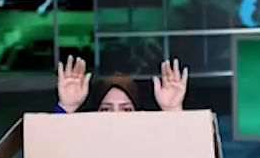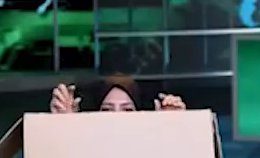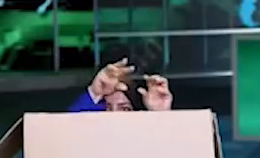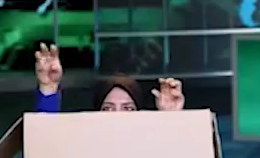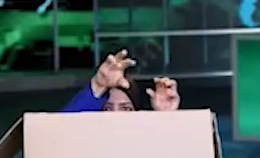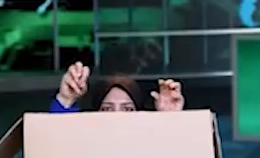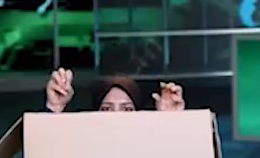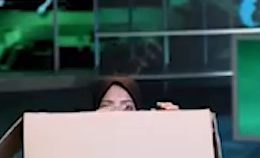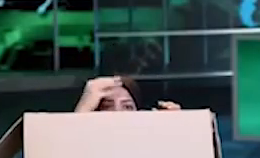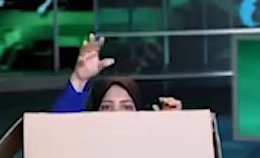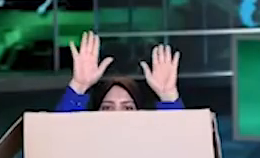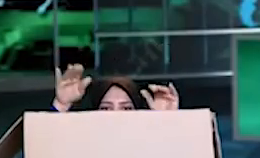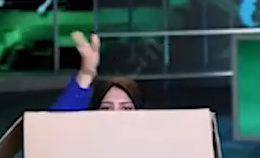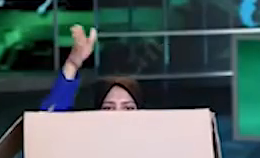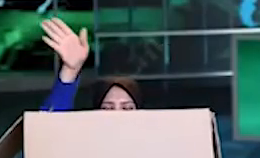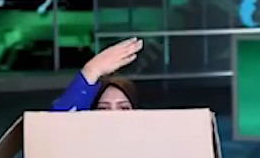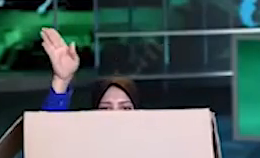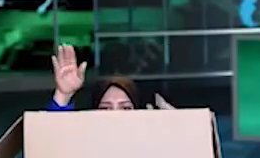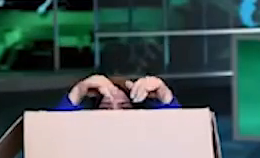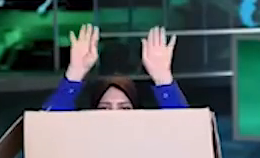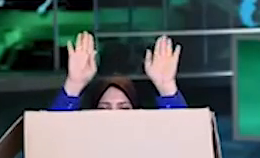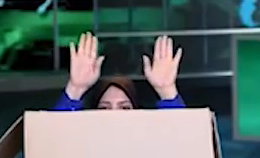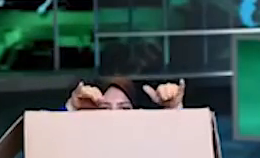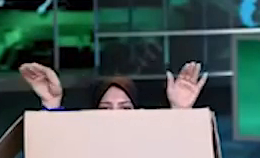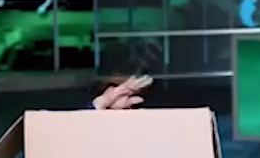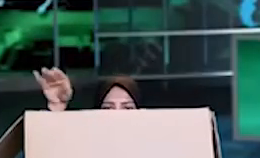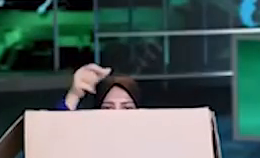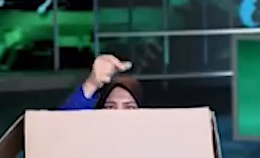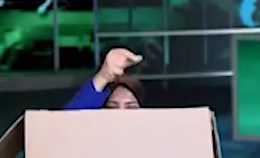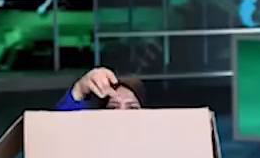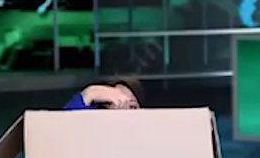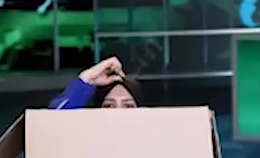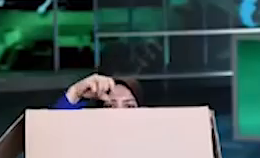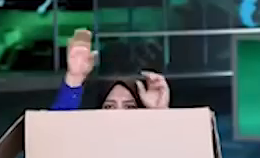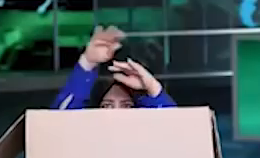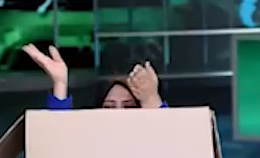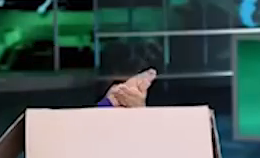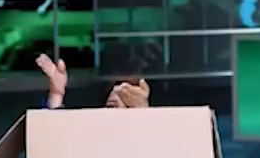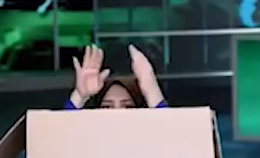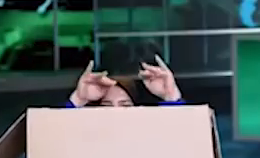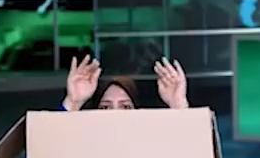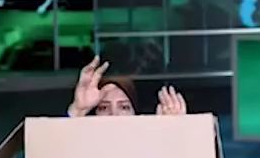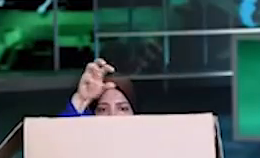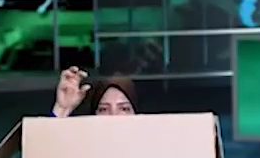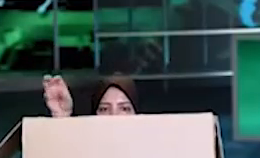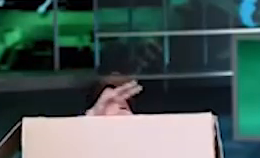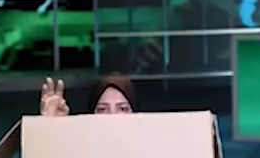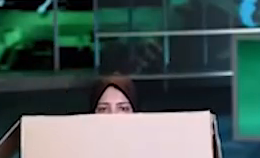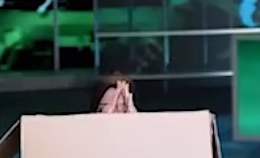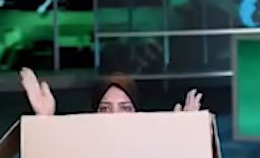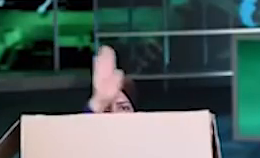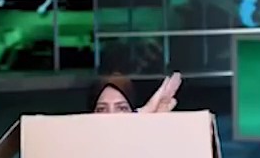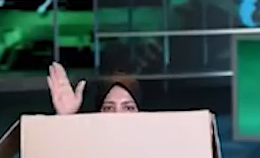این رو محل شیردهی ماده گرگ پرچم تیم آیستروم که هیچ، شیر آب پارک ها برای جلوگیری از مکیده